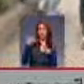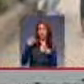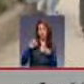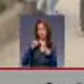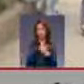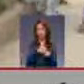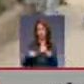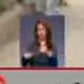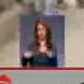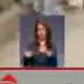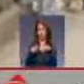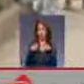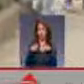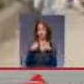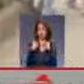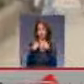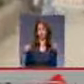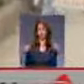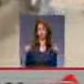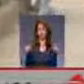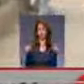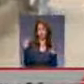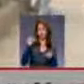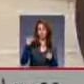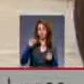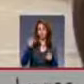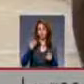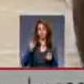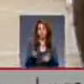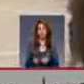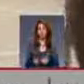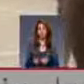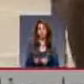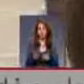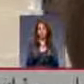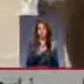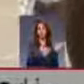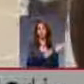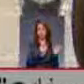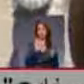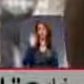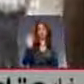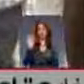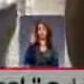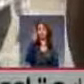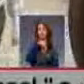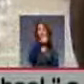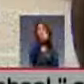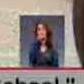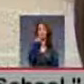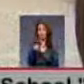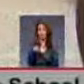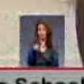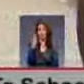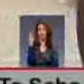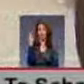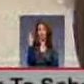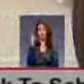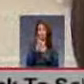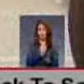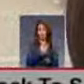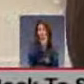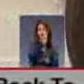ياكله، كل عيش بايظ، والموضوع بتاع الخبز نفسها مش مظبوطة. 5% اللي هي كان لينا من 2007